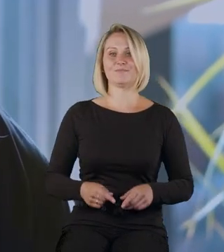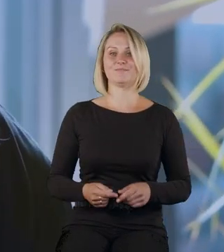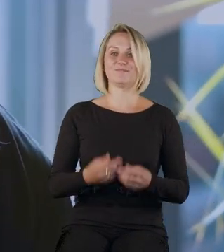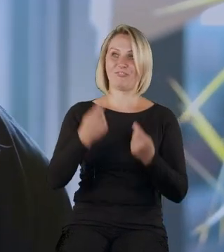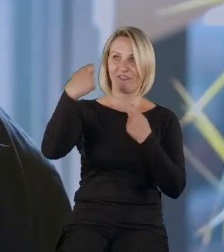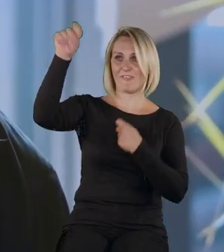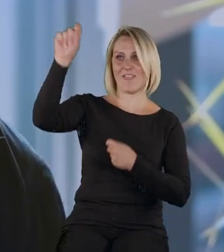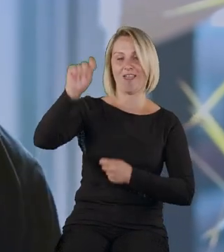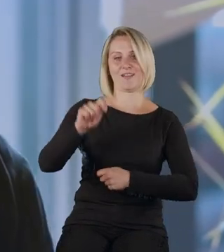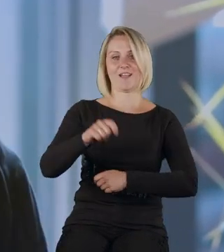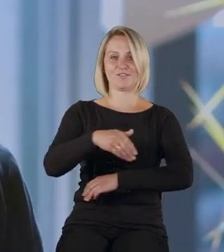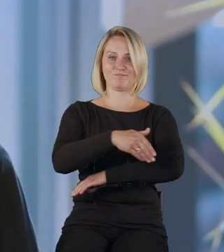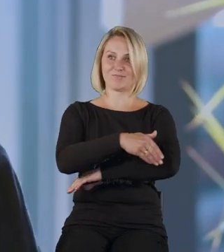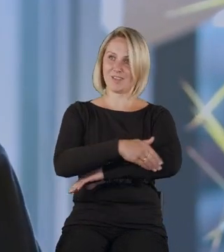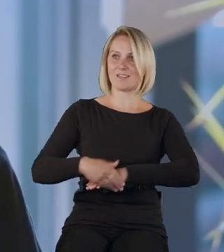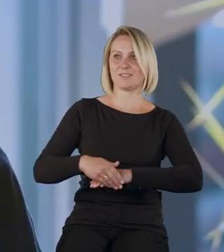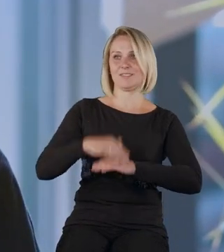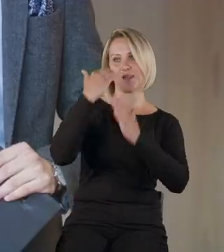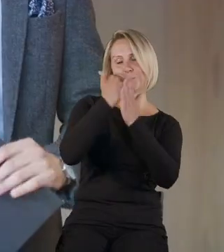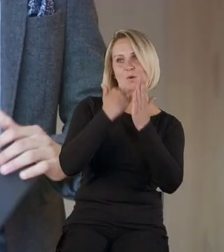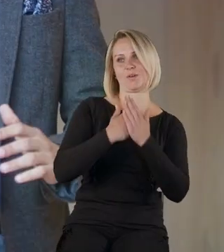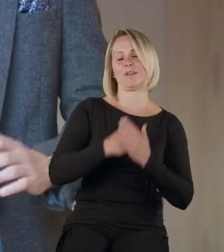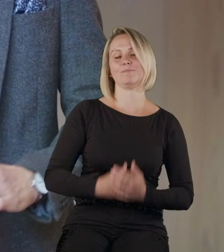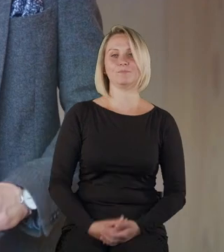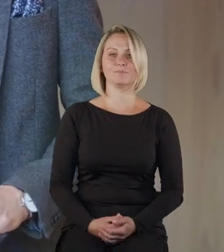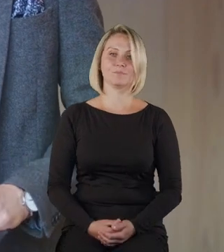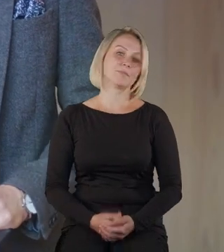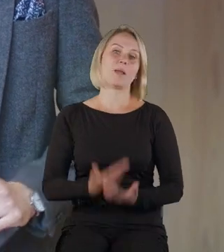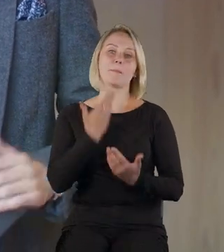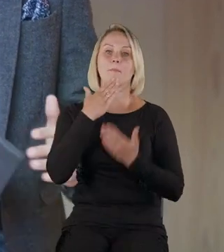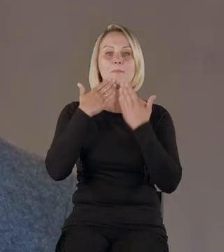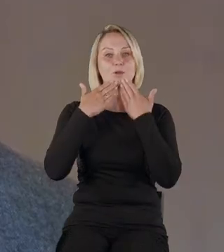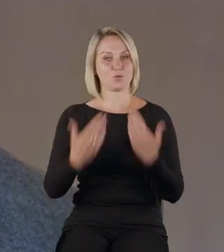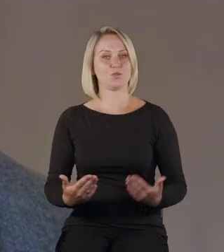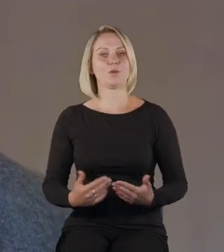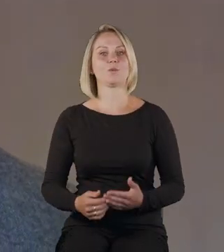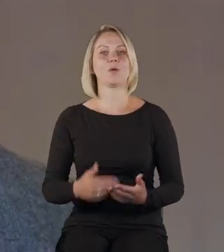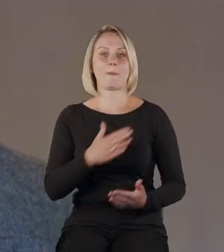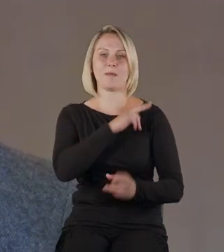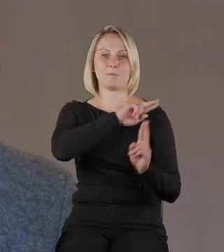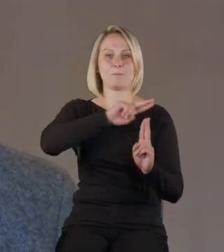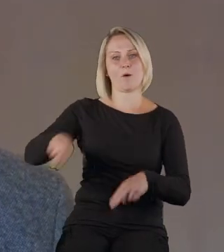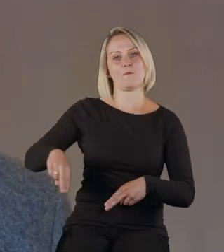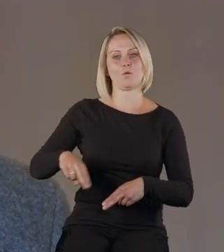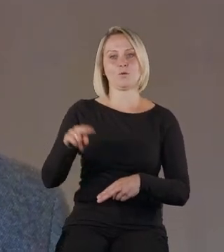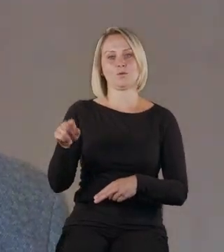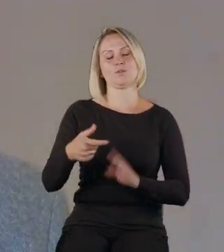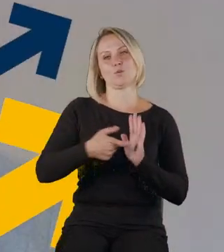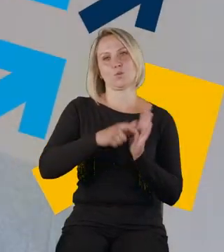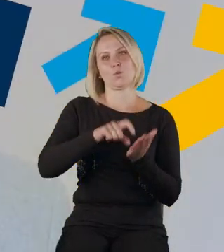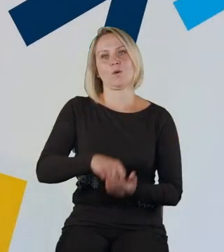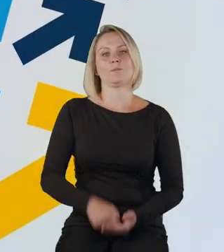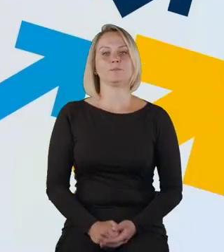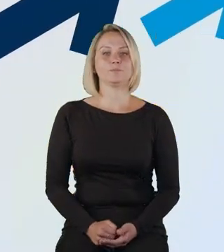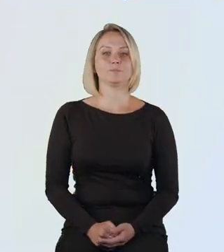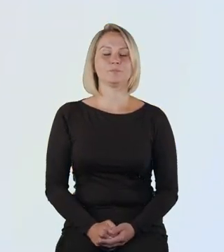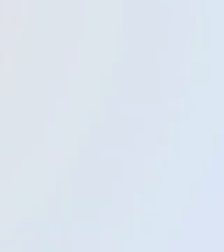do wyjazdu w ramach programu Erasmus+. Jeszcze raz bardzo dziękuję, a my już teraz wracamy do studia.